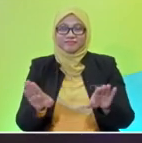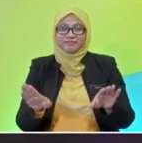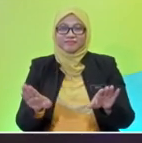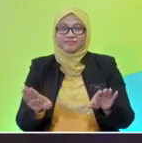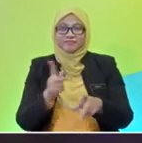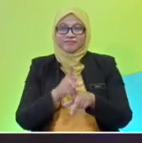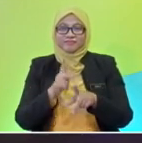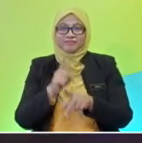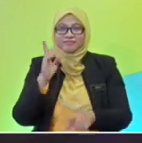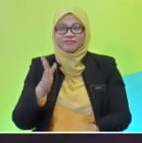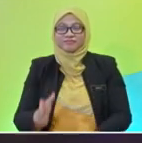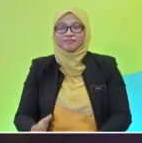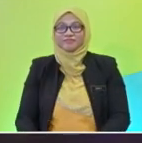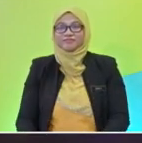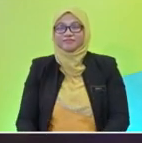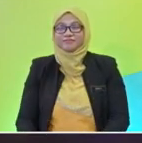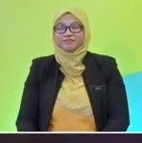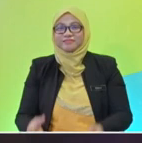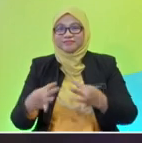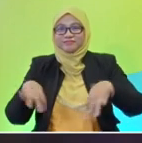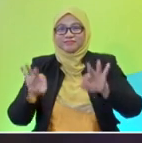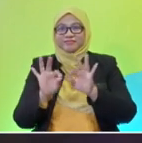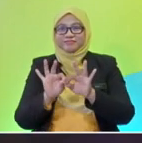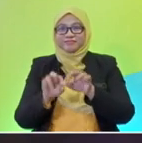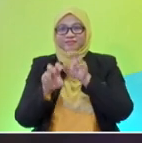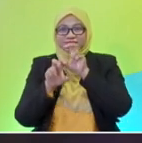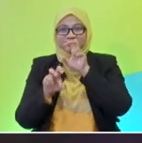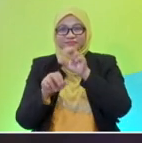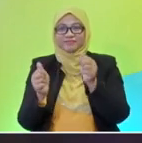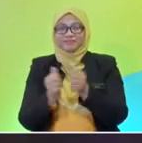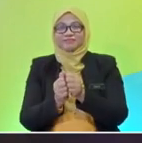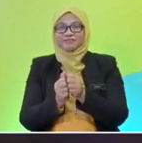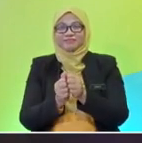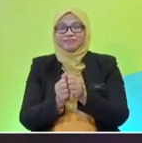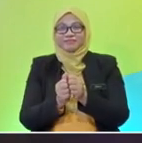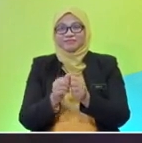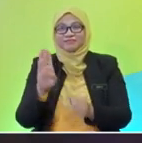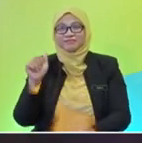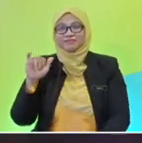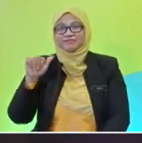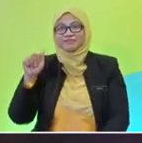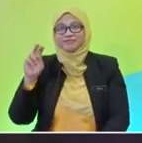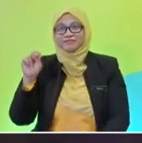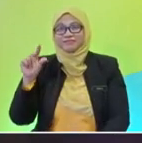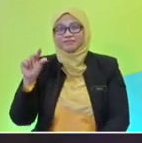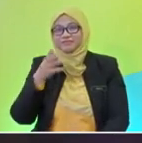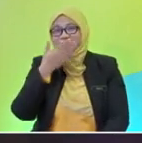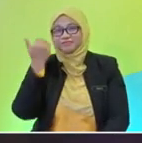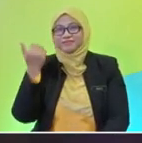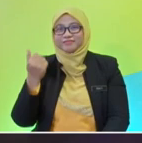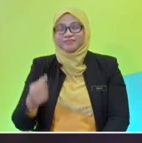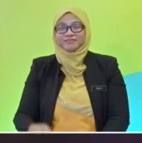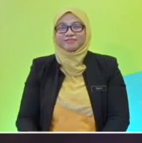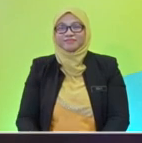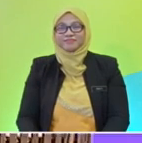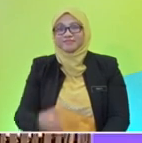teringat cerita anjing dengan bayang-bayang. Sebab dia tamaklah dia rugi. Terus tak dapat langsung, kan? Jadi